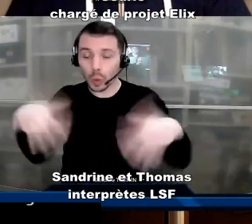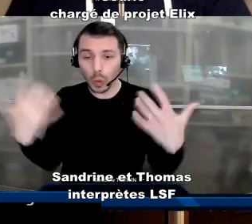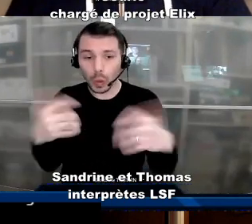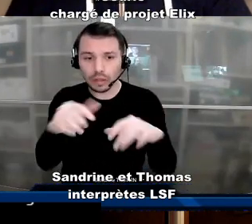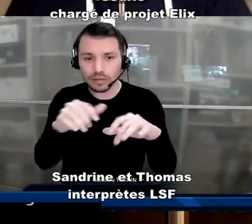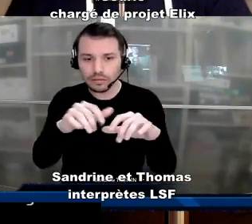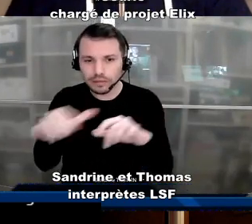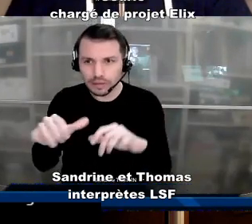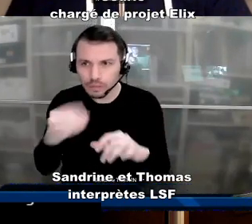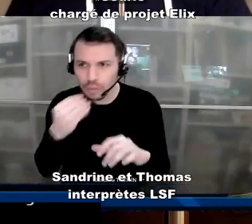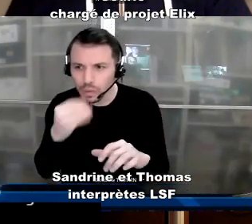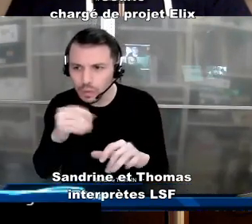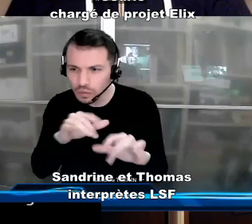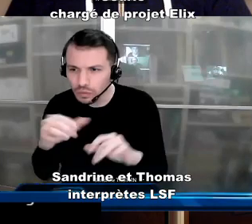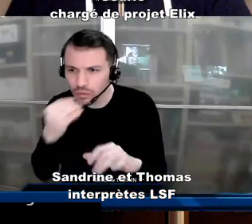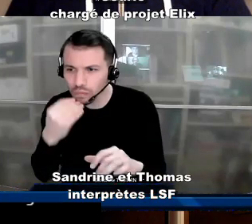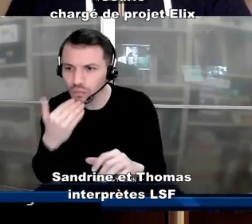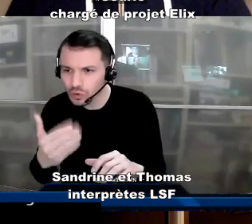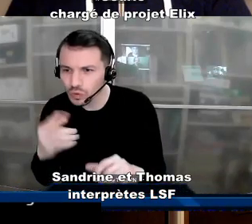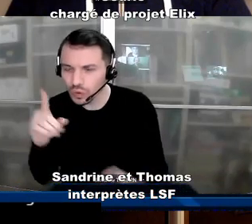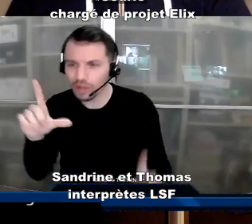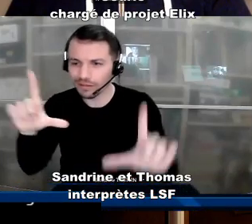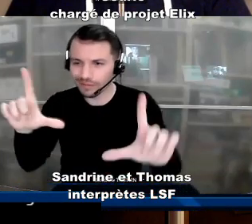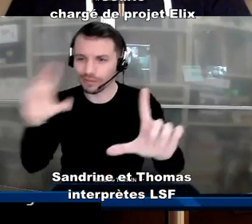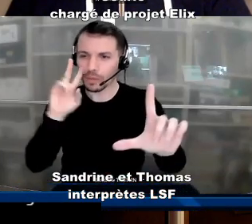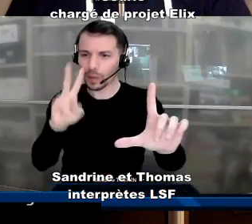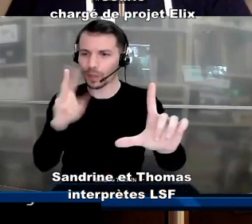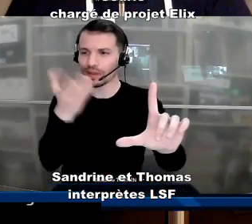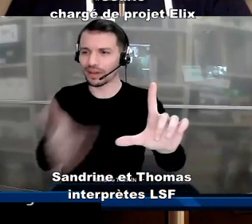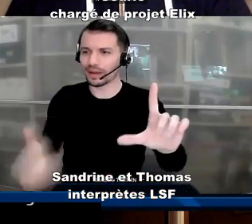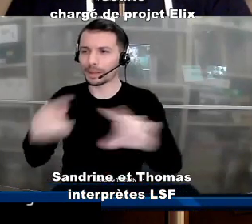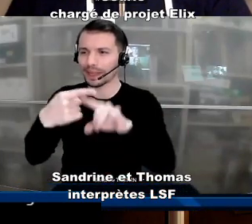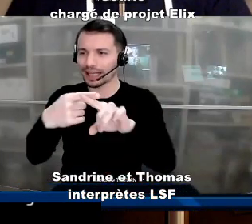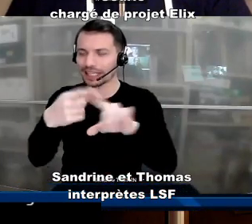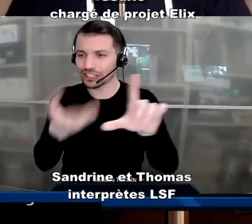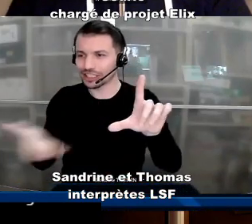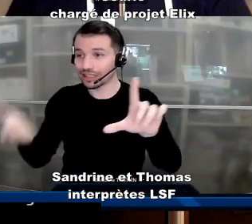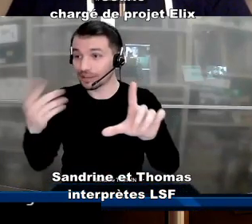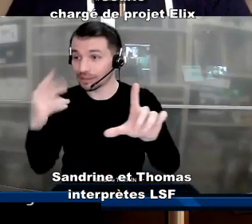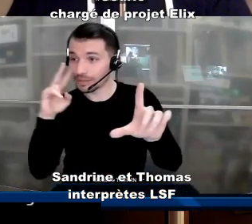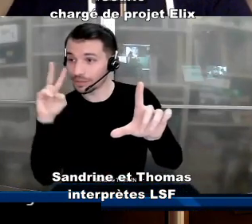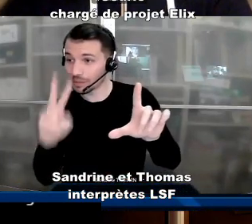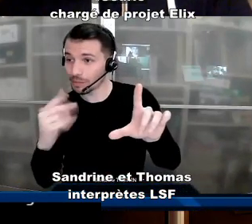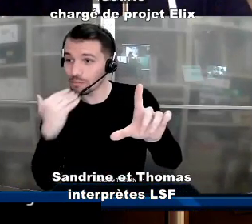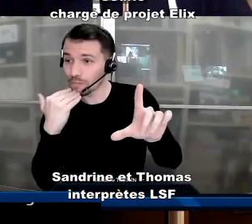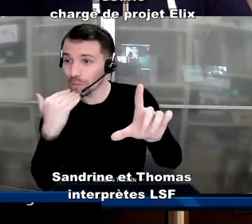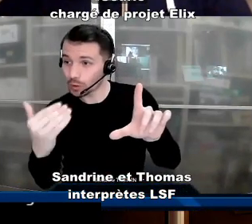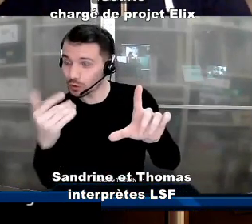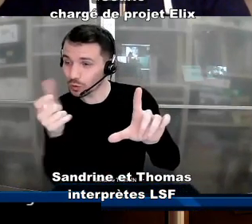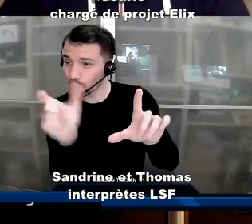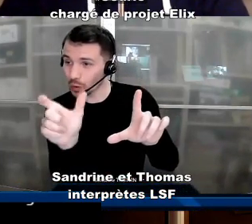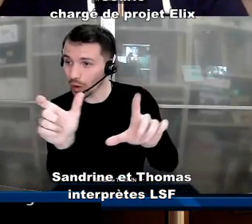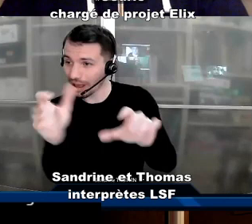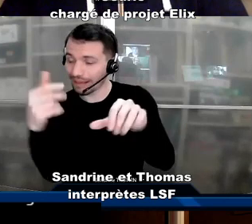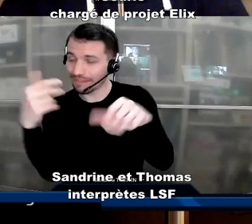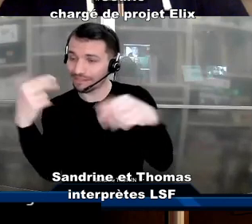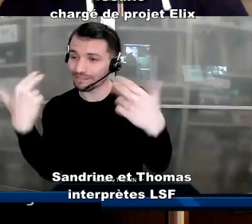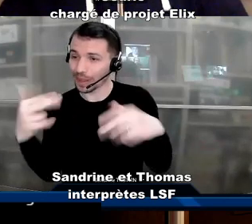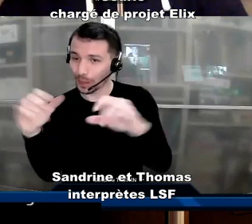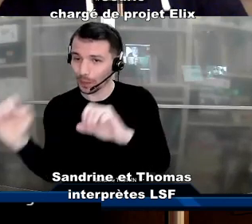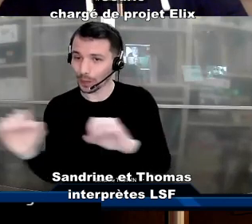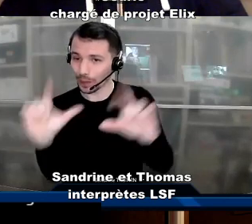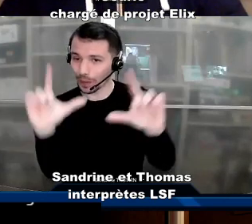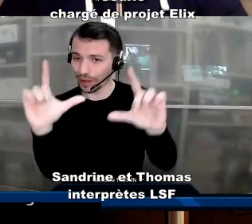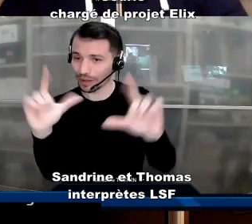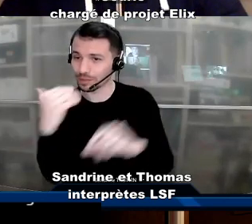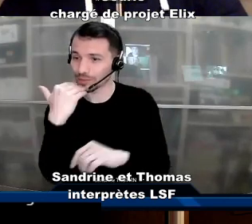je n'ai pas fait de faute, voilà. Hop. Et donc là, on a bonjour, nom masculin, etc. Et on a une petite vidéo.